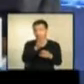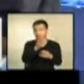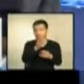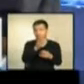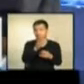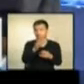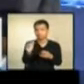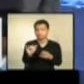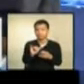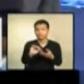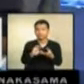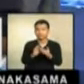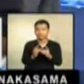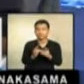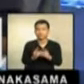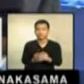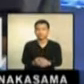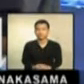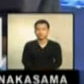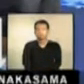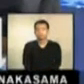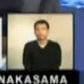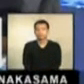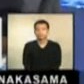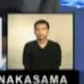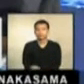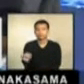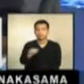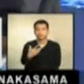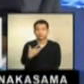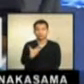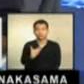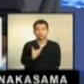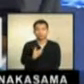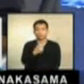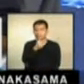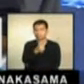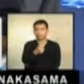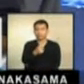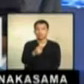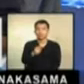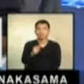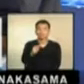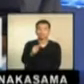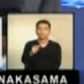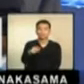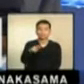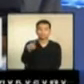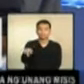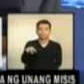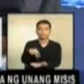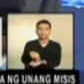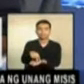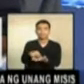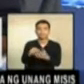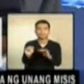raw ay isang mabuting bata. Talaga na kusunadaan lang daw kayo, hindi naman daw kayong troublemaker, ang troublemaker yung suspect. But